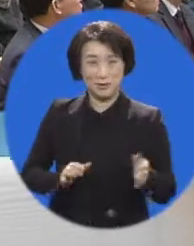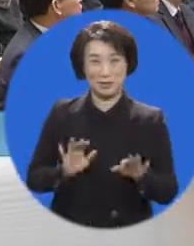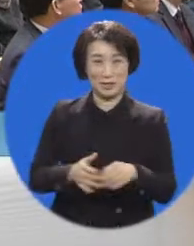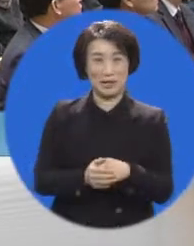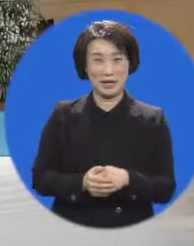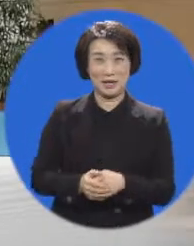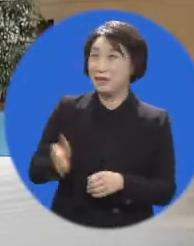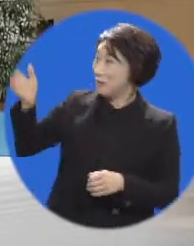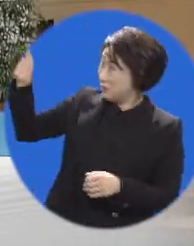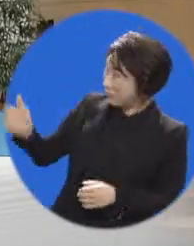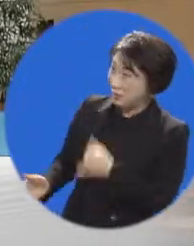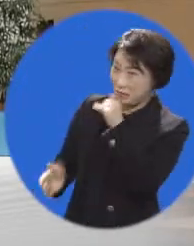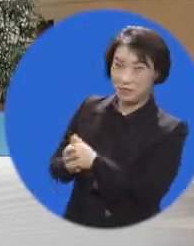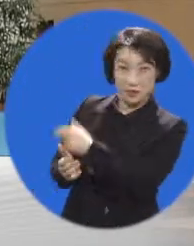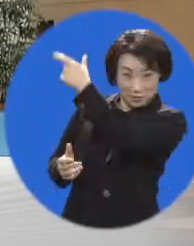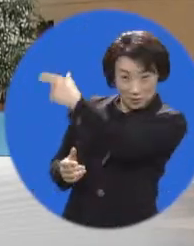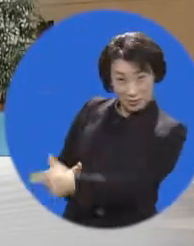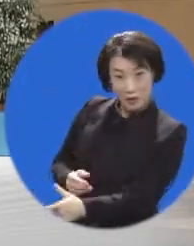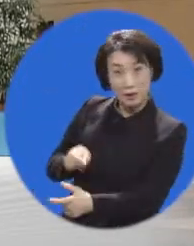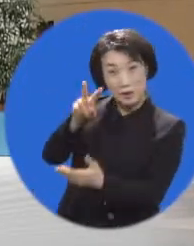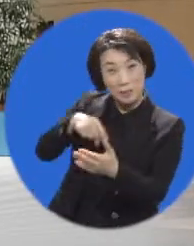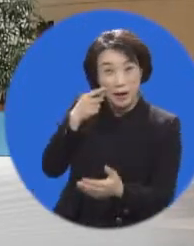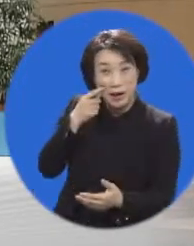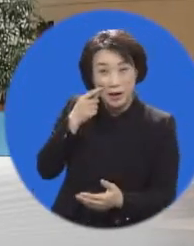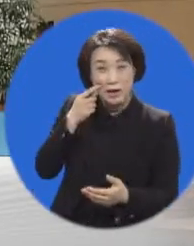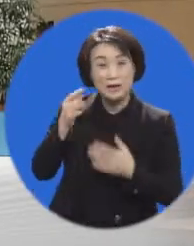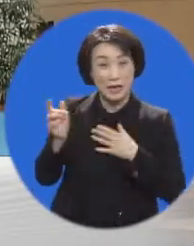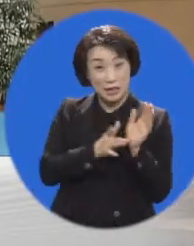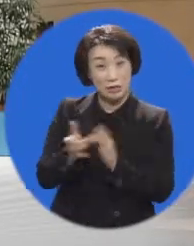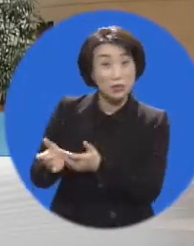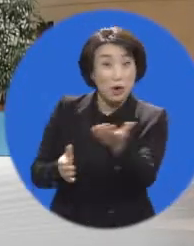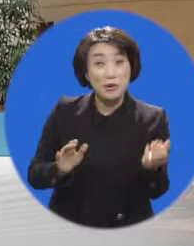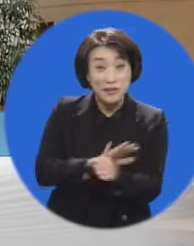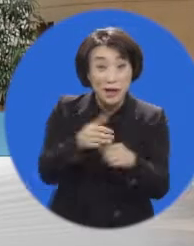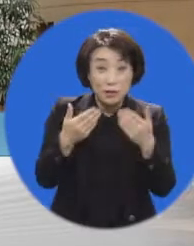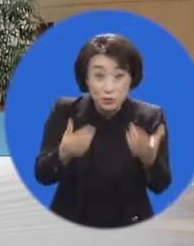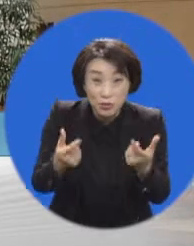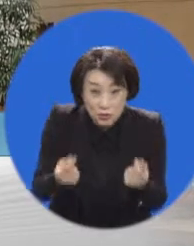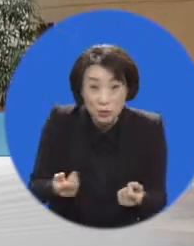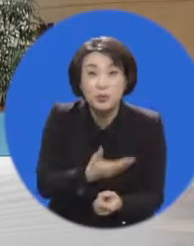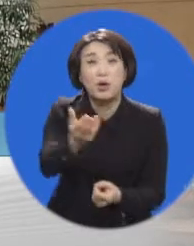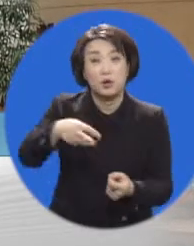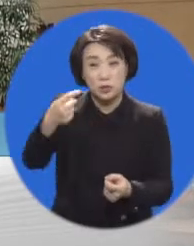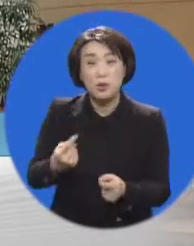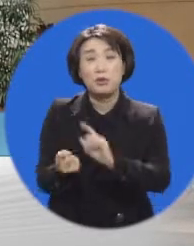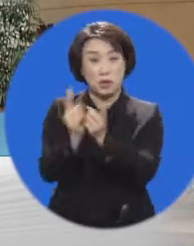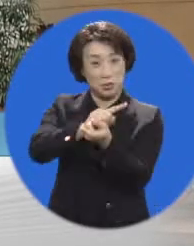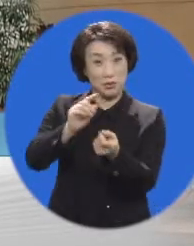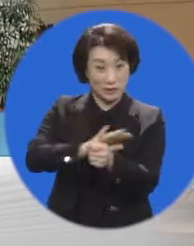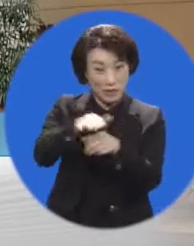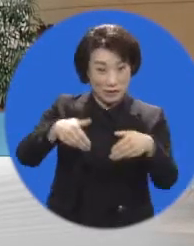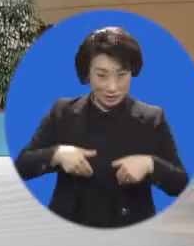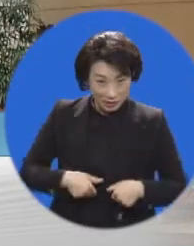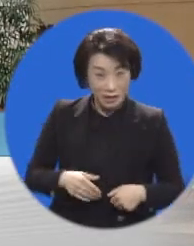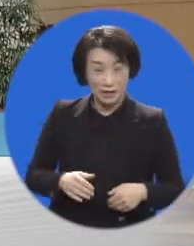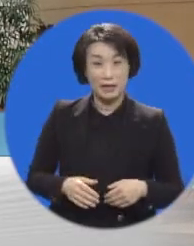표현했습니다. 시작. 토크 계시죠?